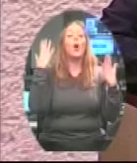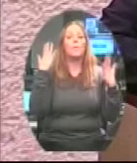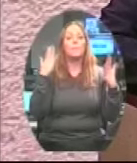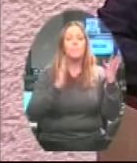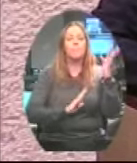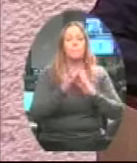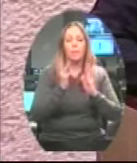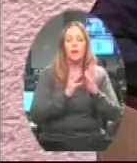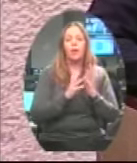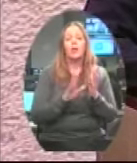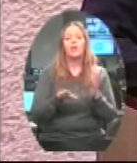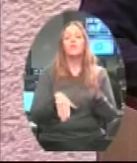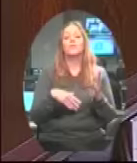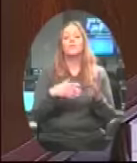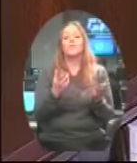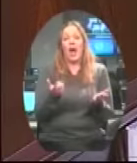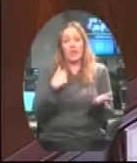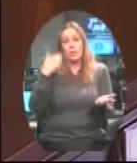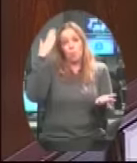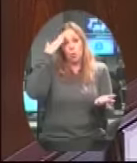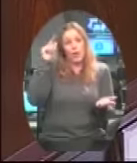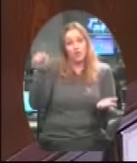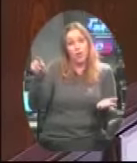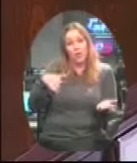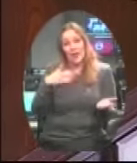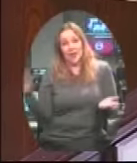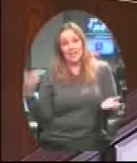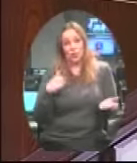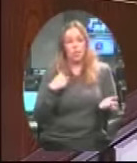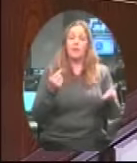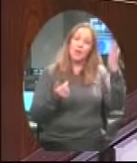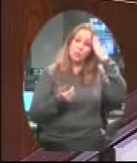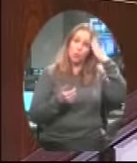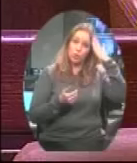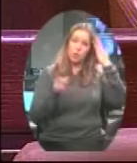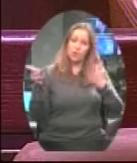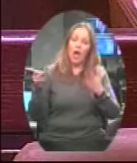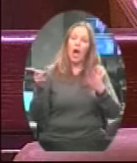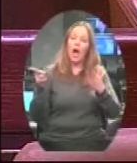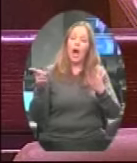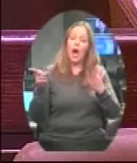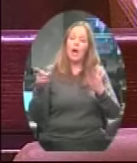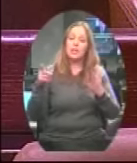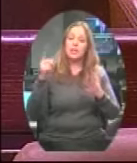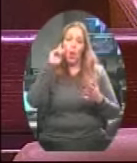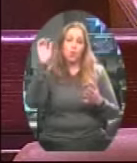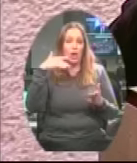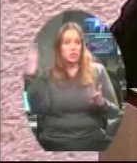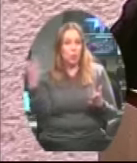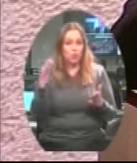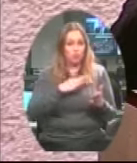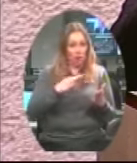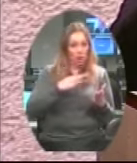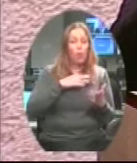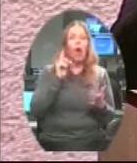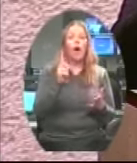יהודית, ולכן אני מודע לזה שאת לשמאלנו, ואני מודע לזה שאת נוקטת עמדות משמאלנו, אבל בסופו של דבר,